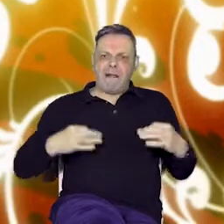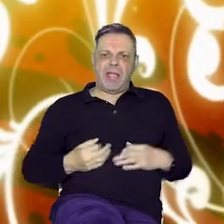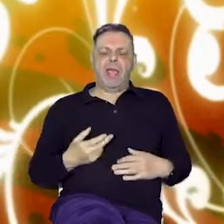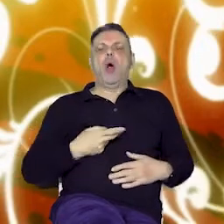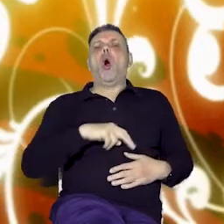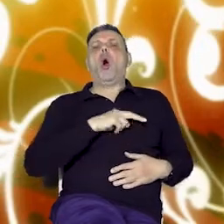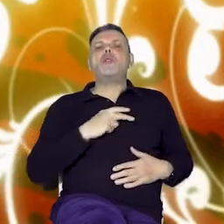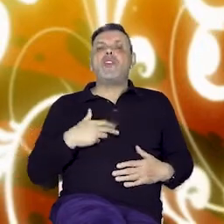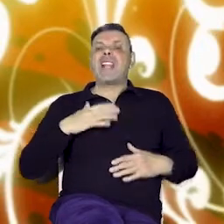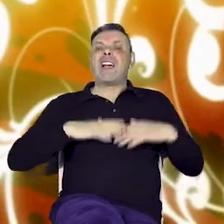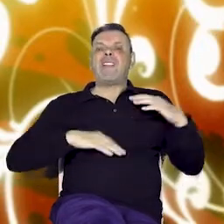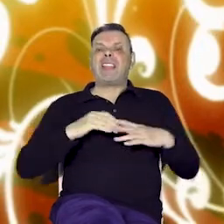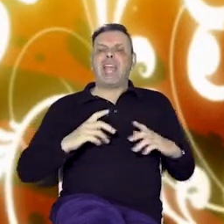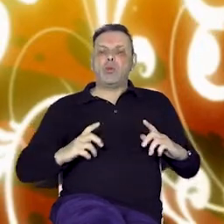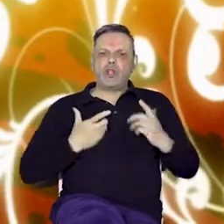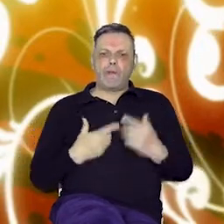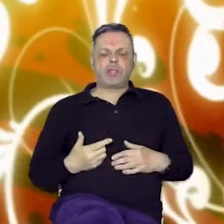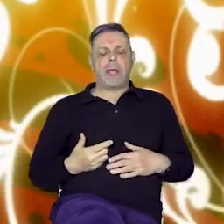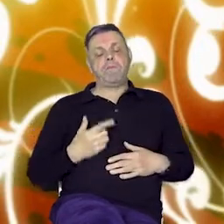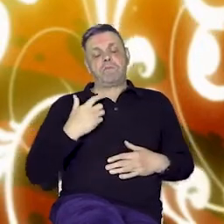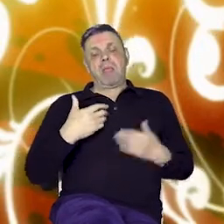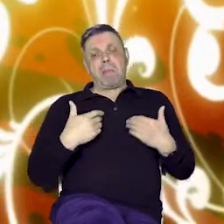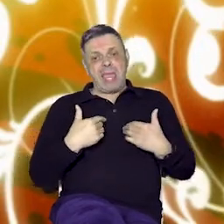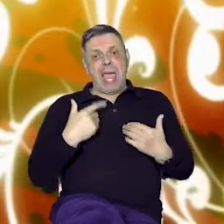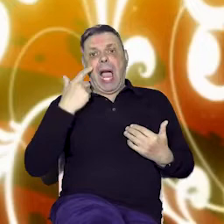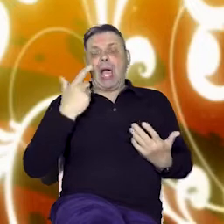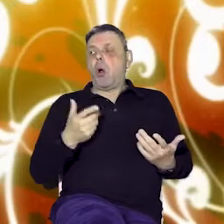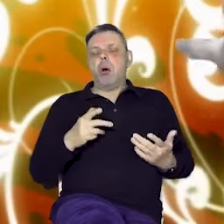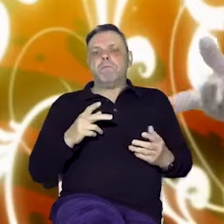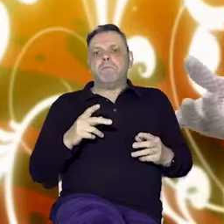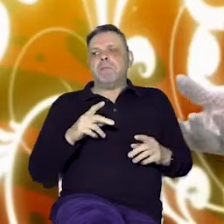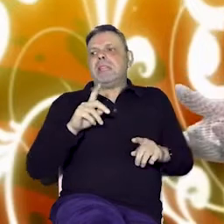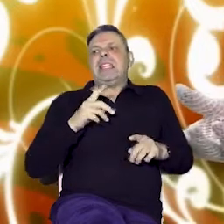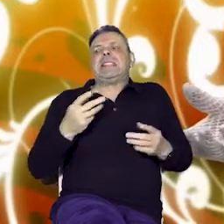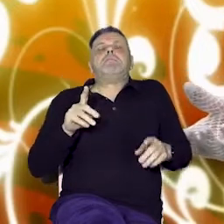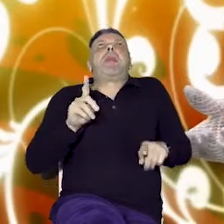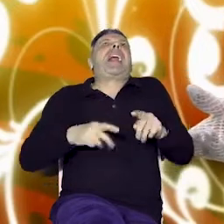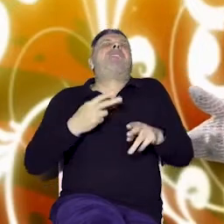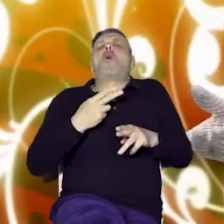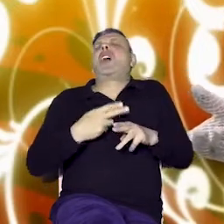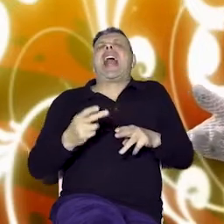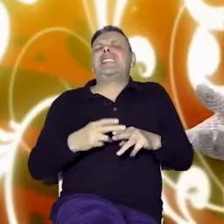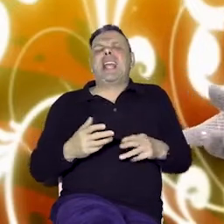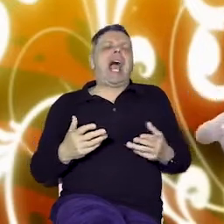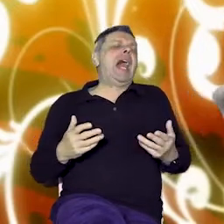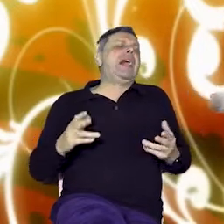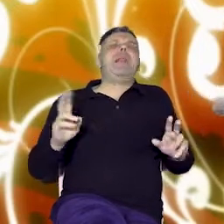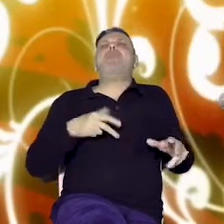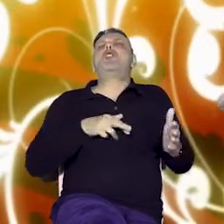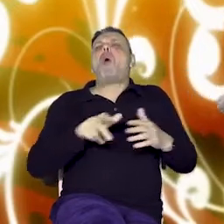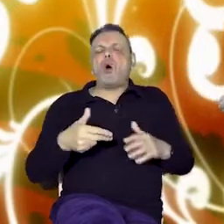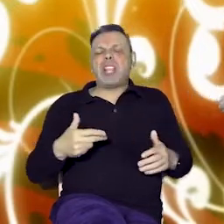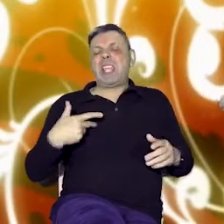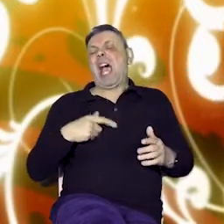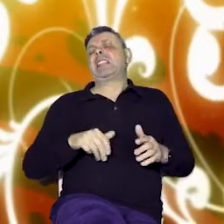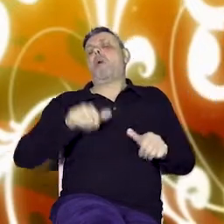za kvalitetu svog života. Mi ako iz nekog razloga ne možemo hodati, ja sam recimo imala oba dva kuka operirana teško i teško sam